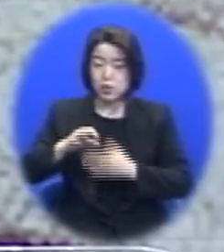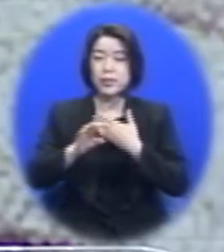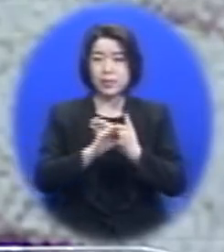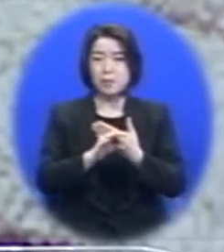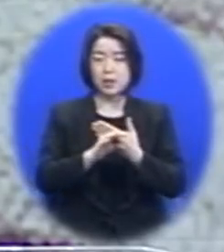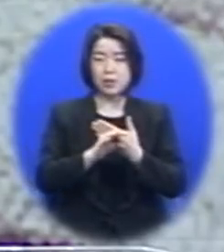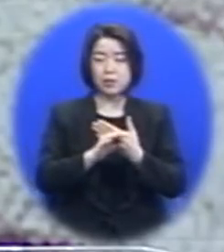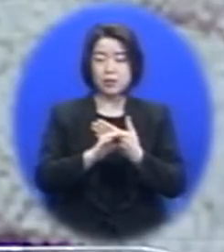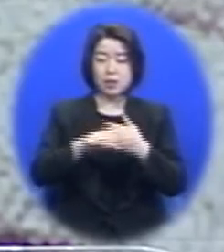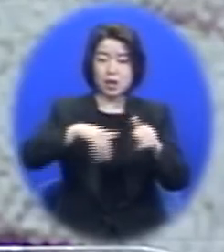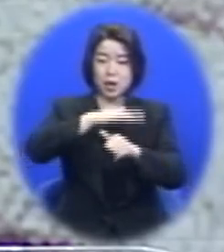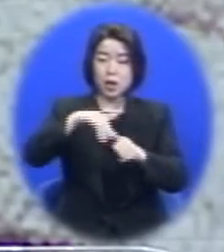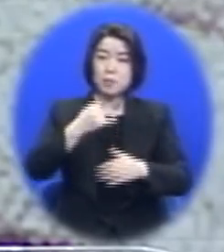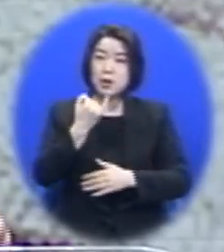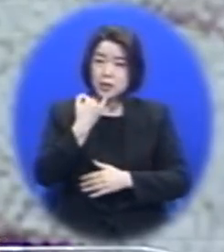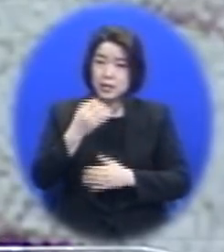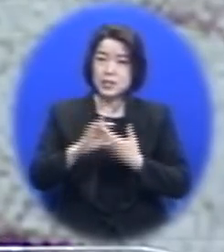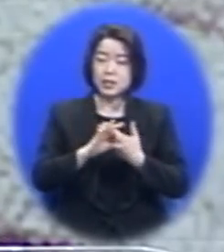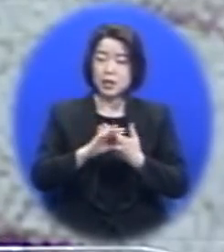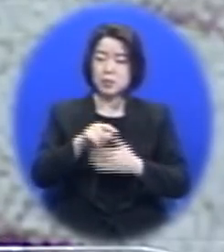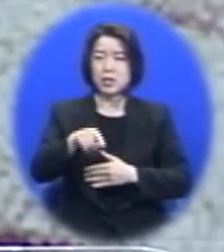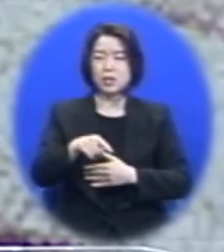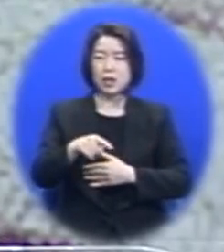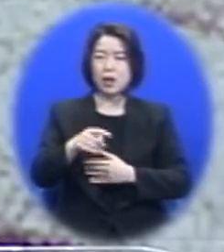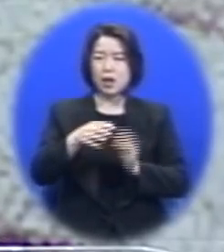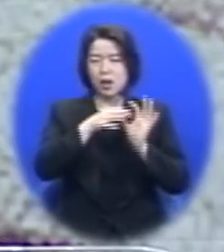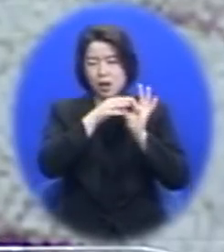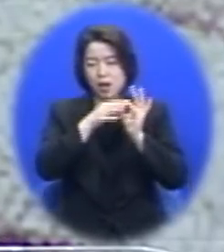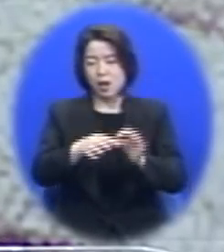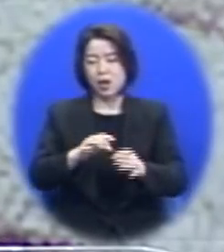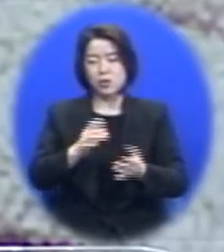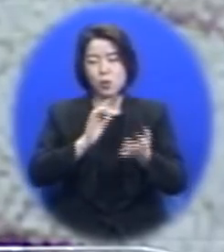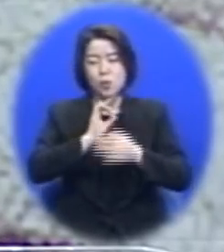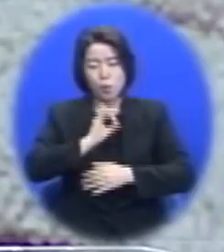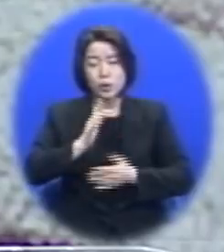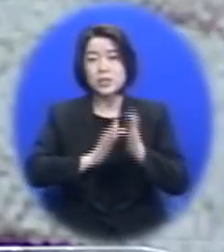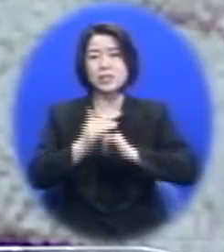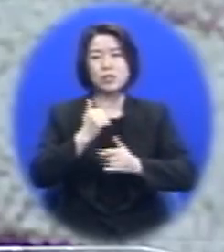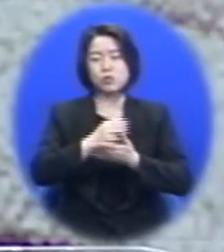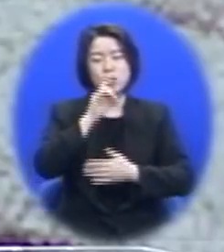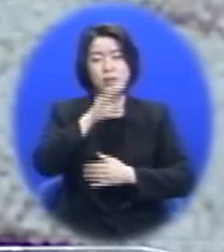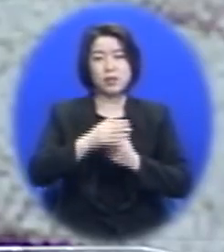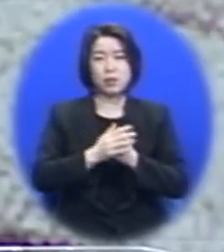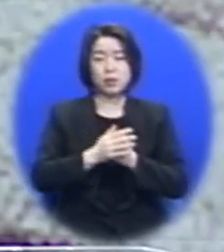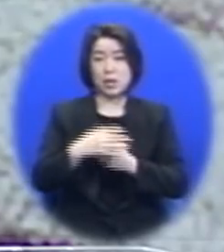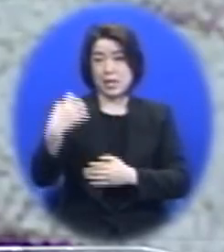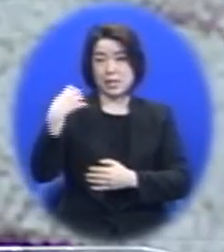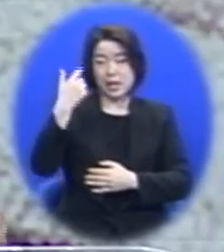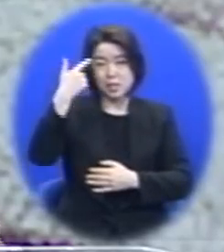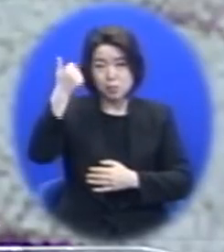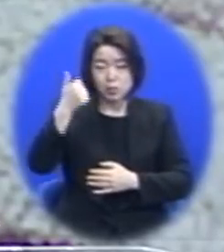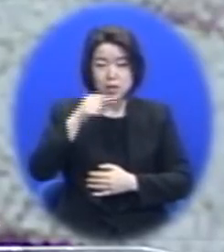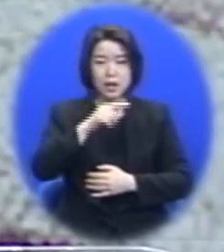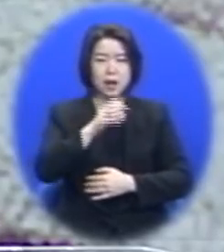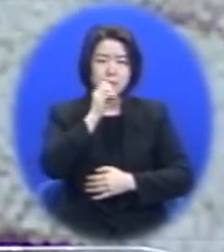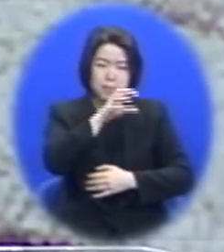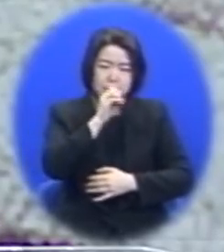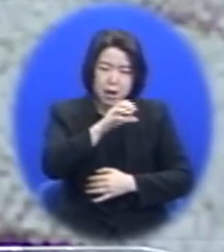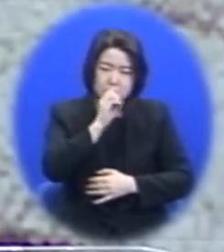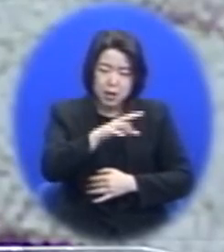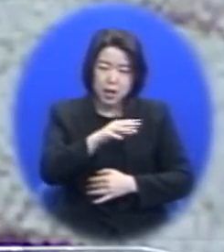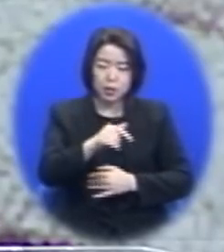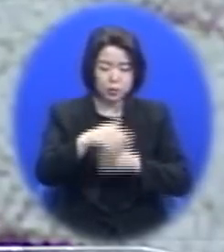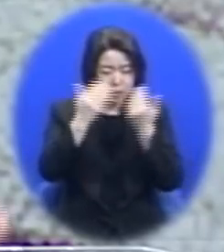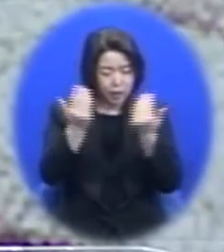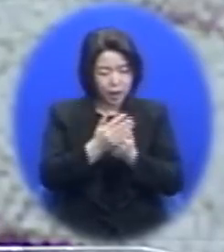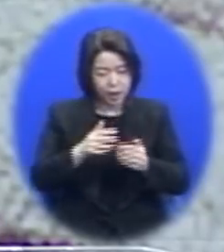괜찮아 따면 이렇게까지 안갔습니다 담임목사가 그렇게 하자고 그런다고 교인들이 다 따라 주는 게 아니잖아요